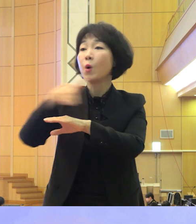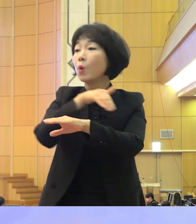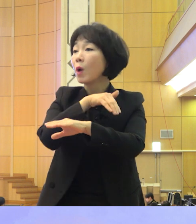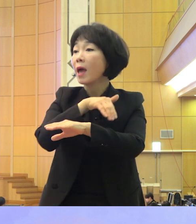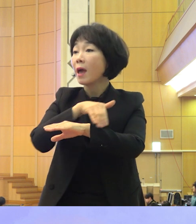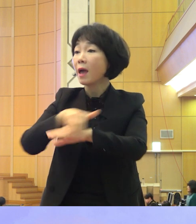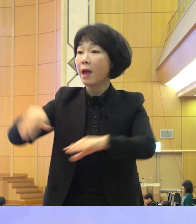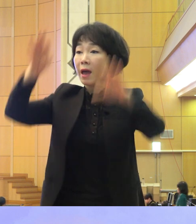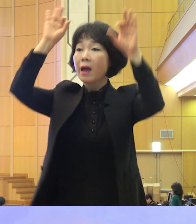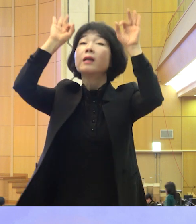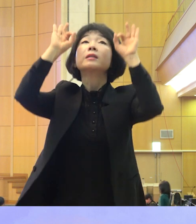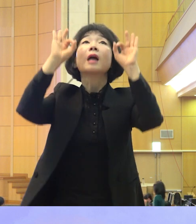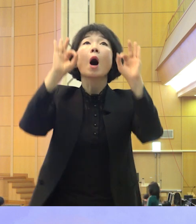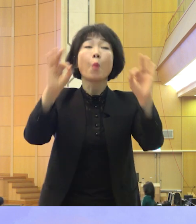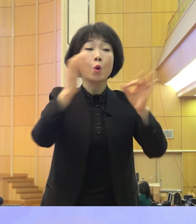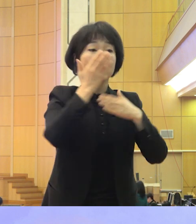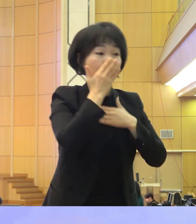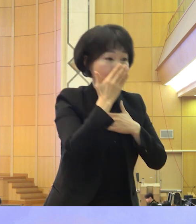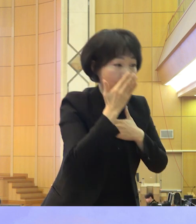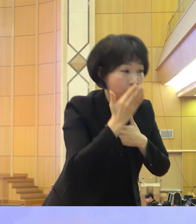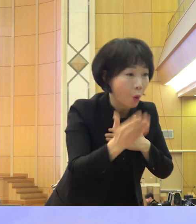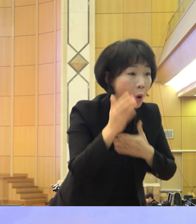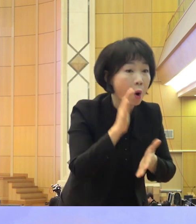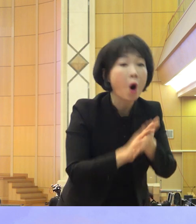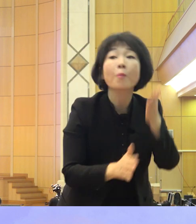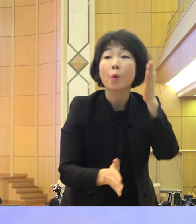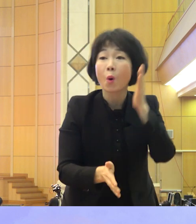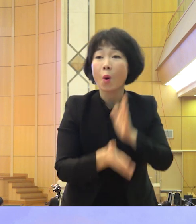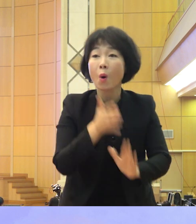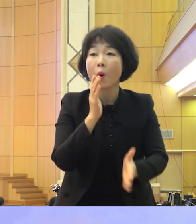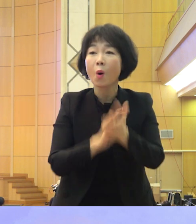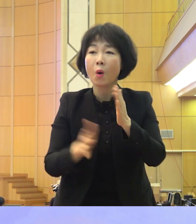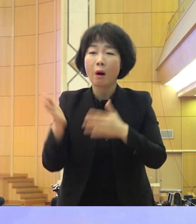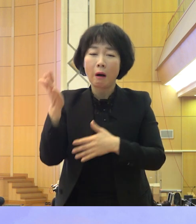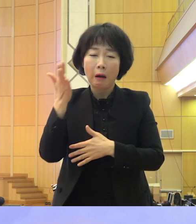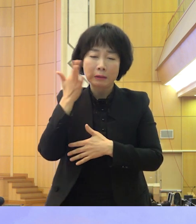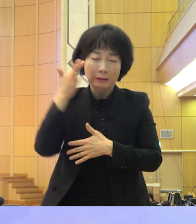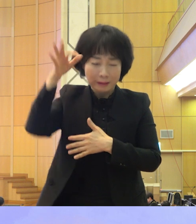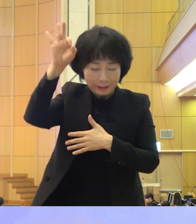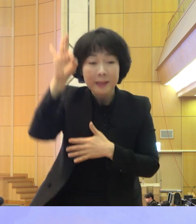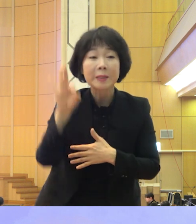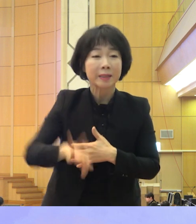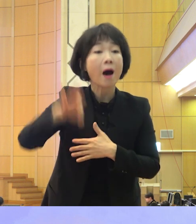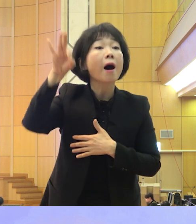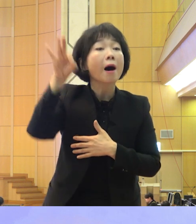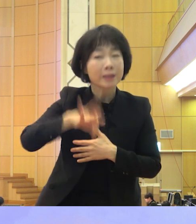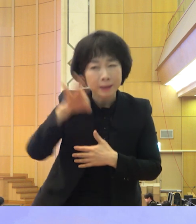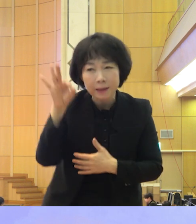크신 계획 다 볼 수도 없고